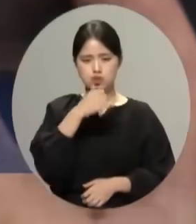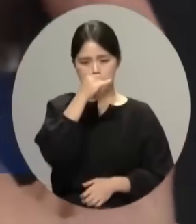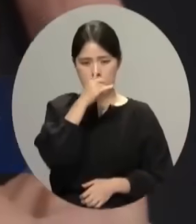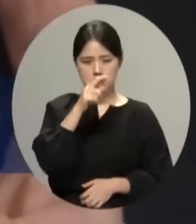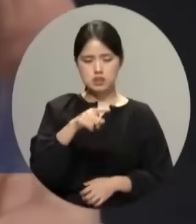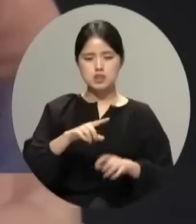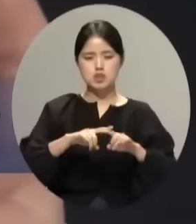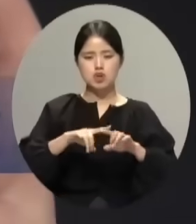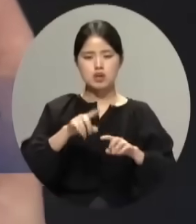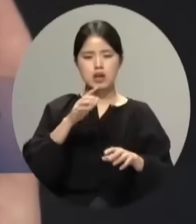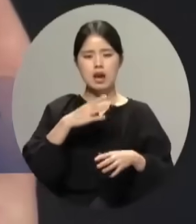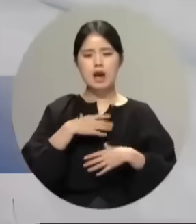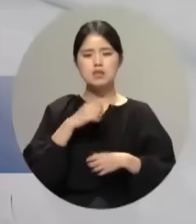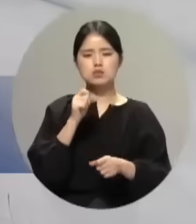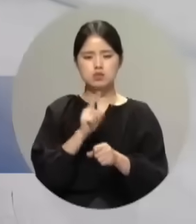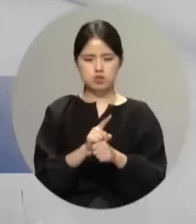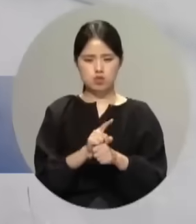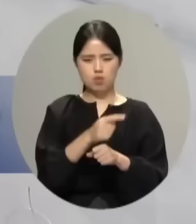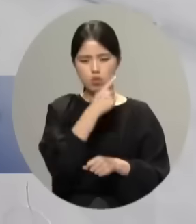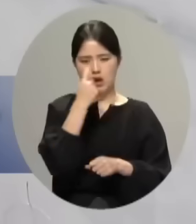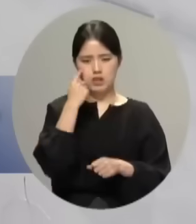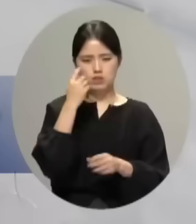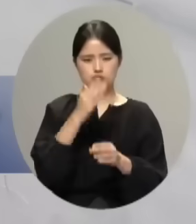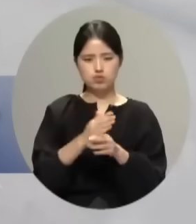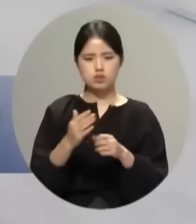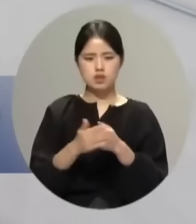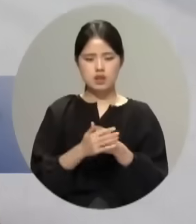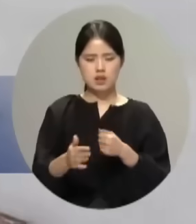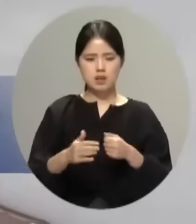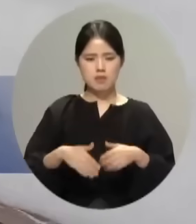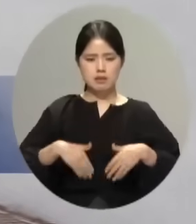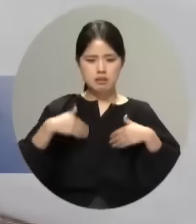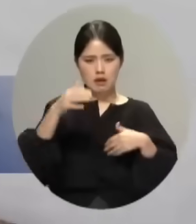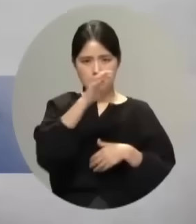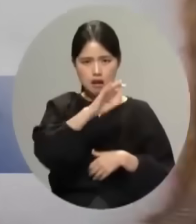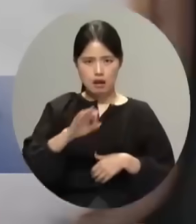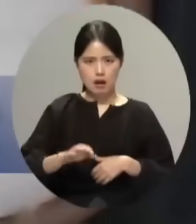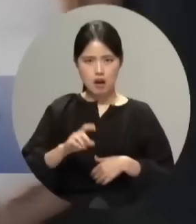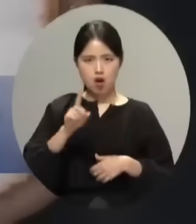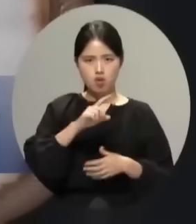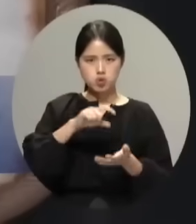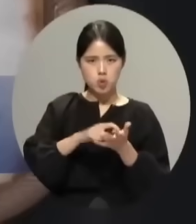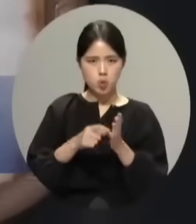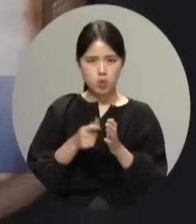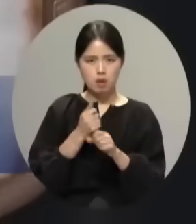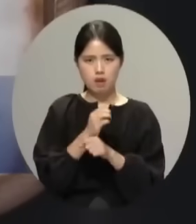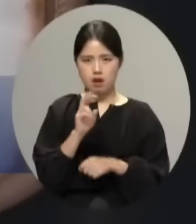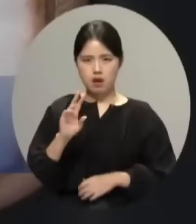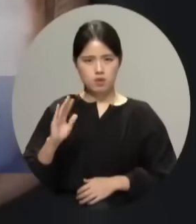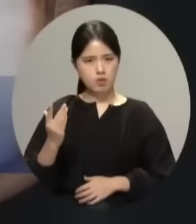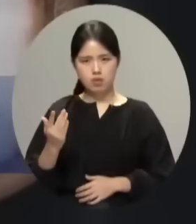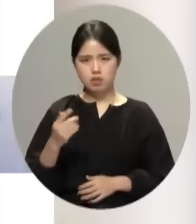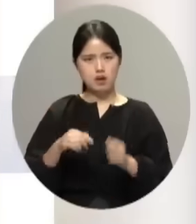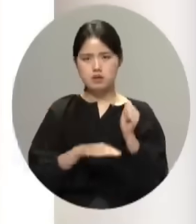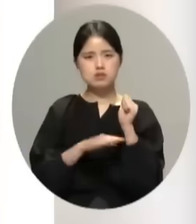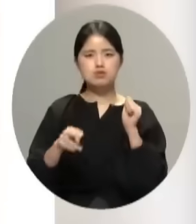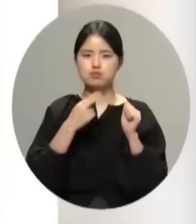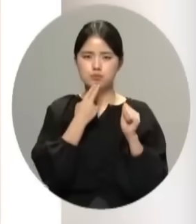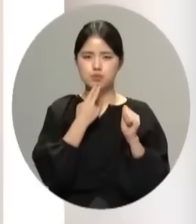이제 위주로 체크를 하고 있거든요. 열선을 뭐 얼마나 뭐 배열해야 된다 뭐 그런 내용은 저희가 규정하고 있지